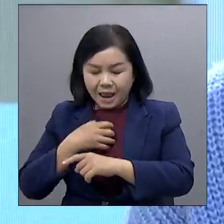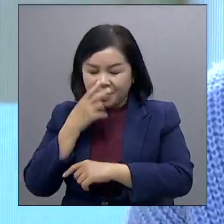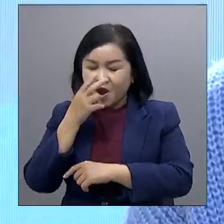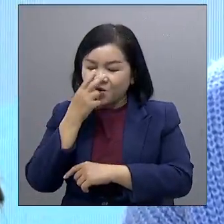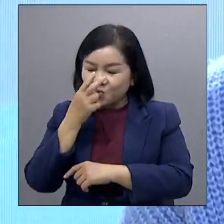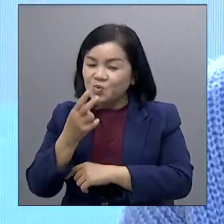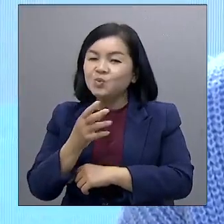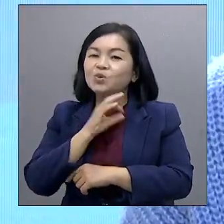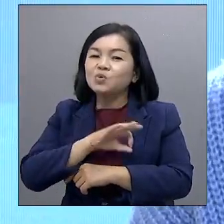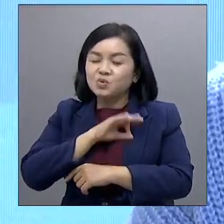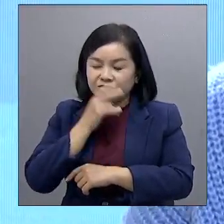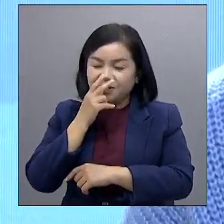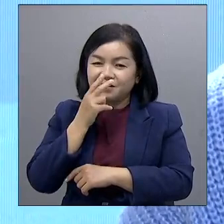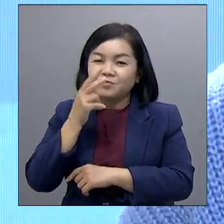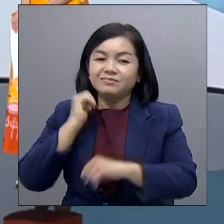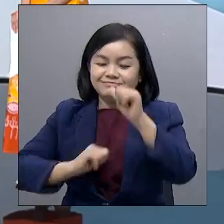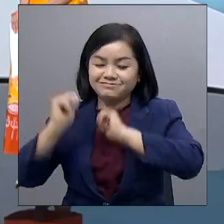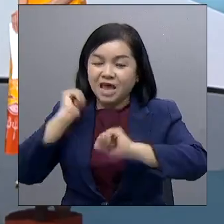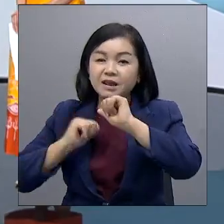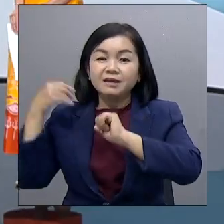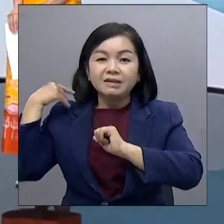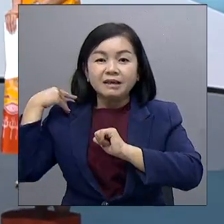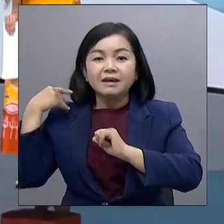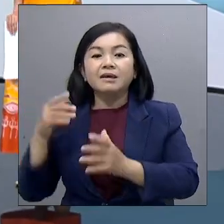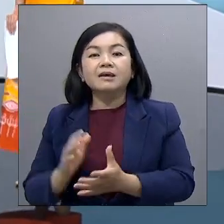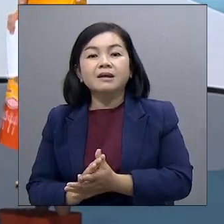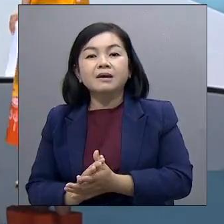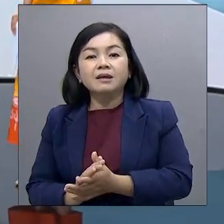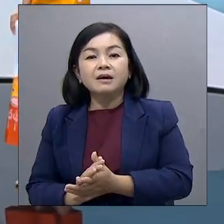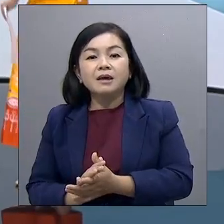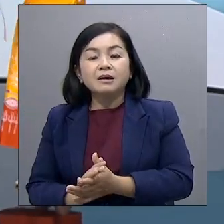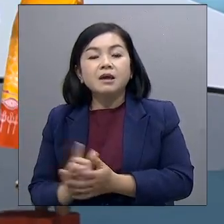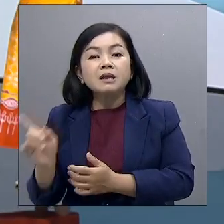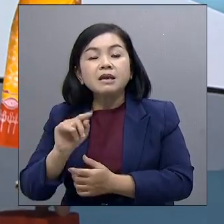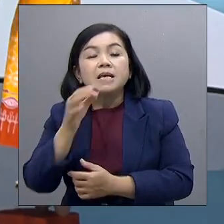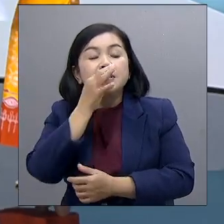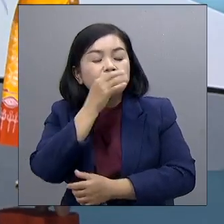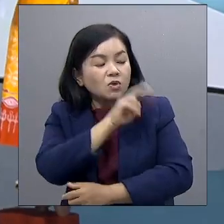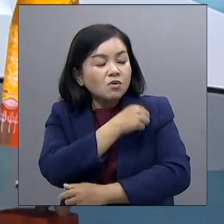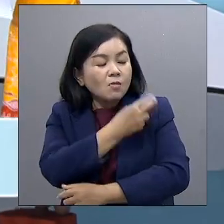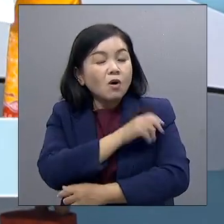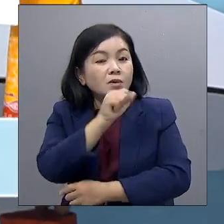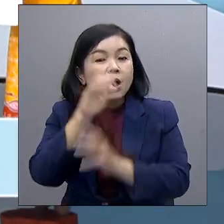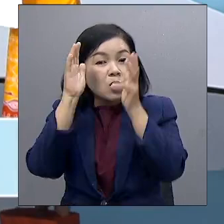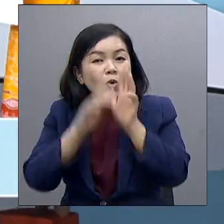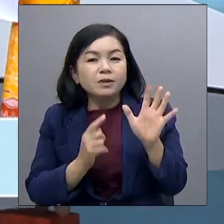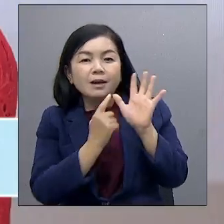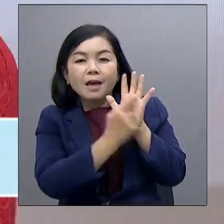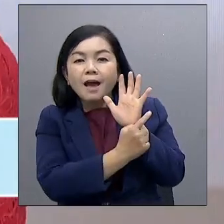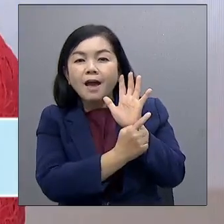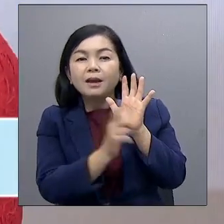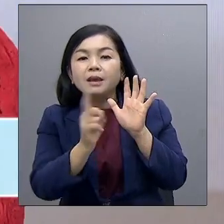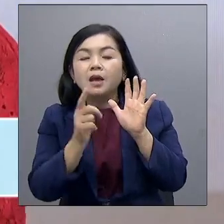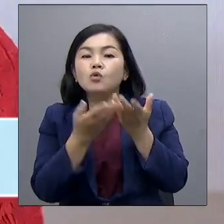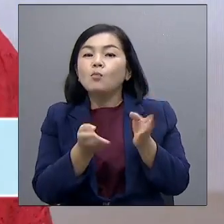ประทับใจฉากอะไรแบบนี้ค่ะคือเพราะฉะนั้นไม่ได้ในแค่ของมุมมองของความเป็นหมอเท่านั้นเพราะว่าถ้าตัวละครเนี่ยมีปูมหลัง